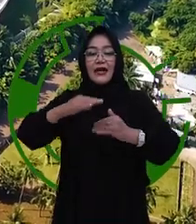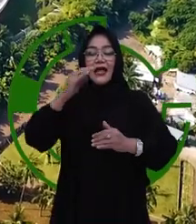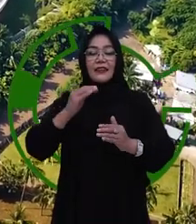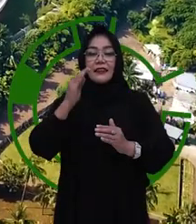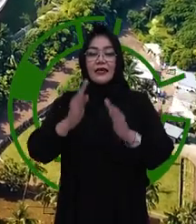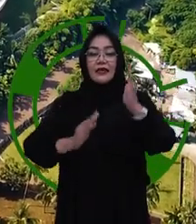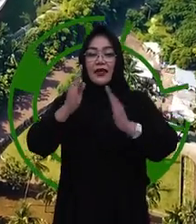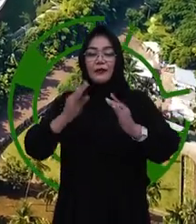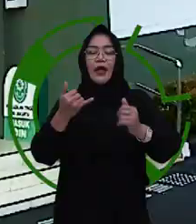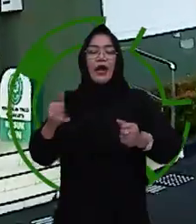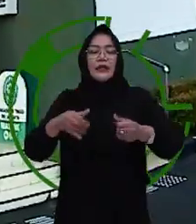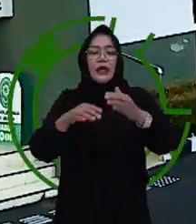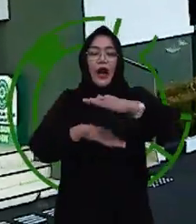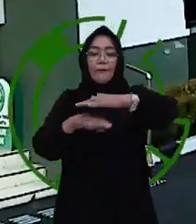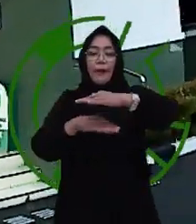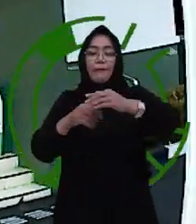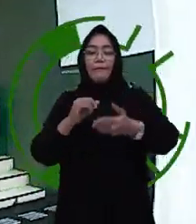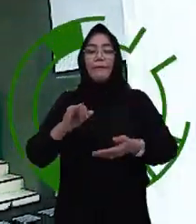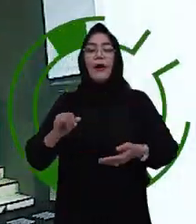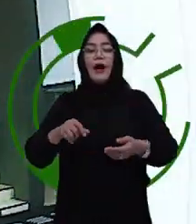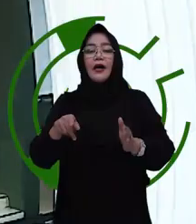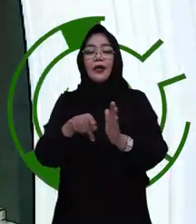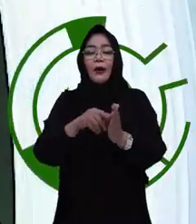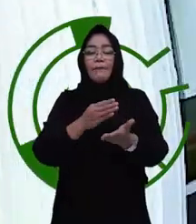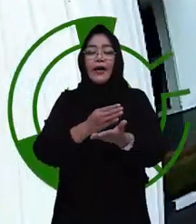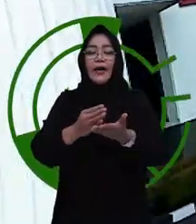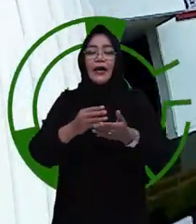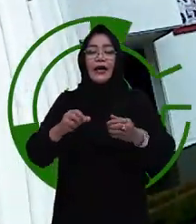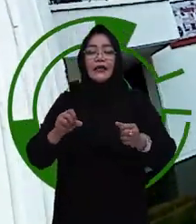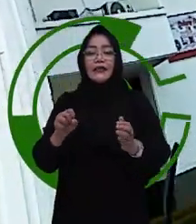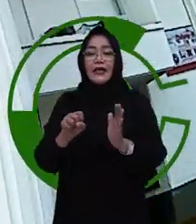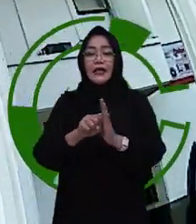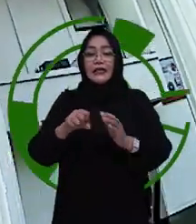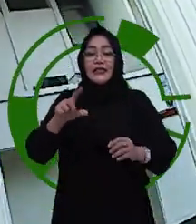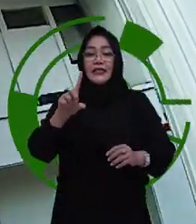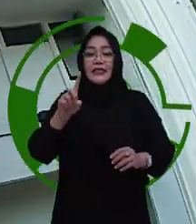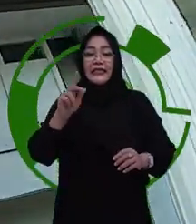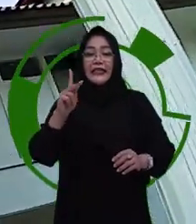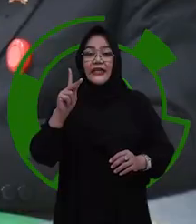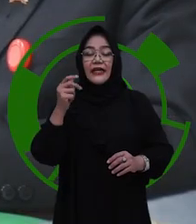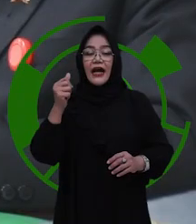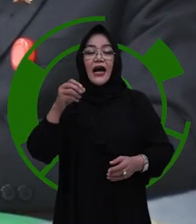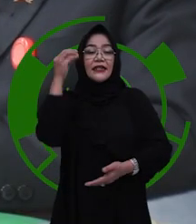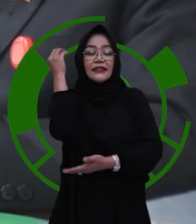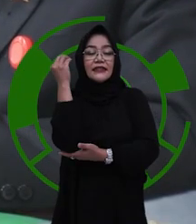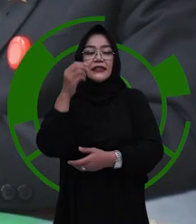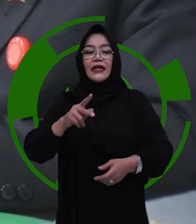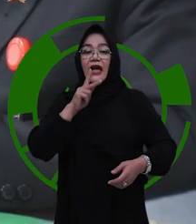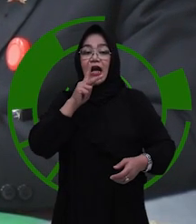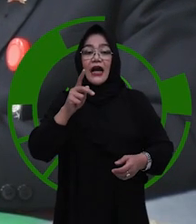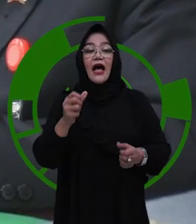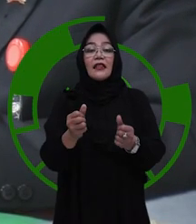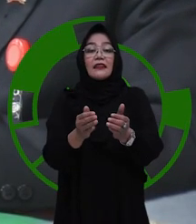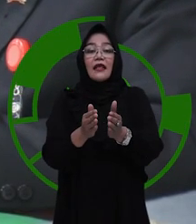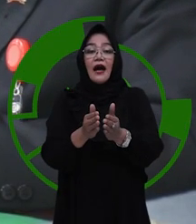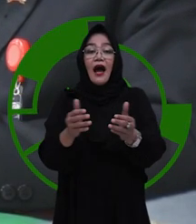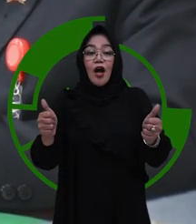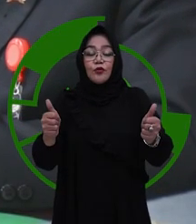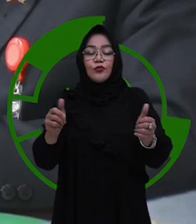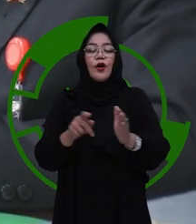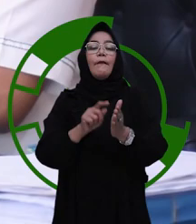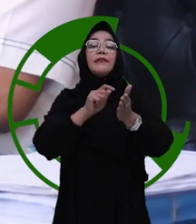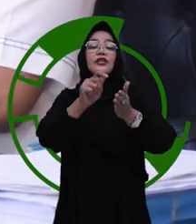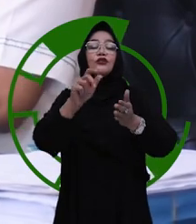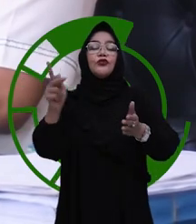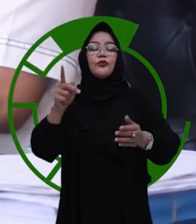ibu kota negara yang membawahi Pengadilan Negeri se-DKI Jakarta. 2. Kata agung